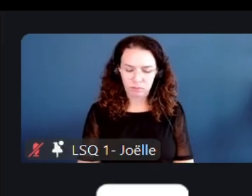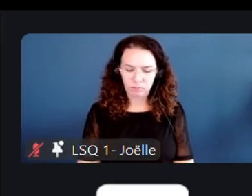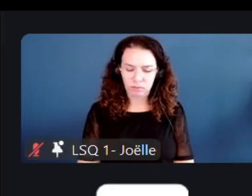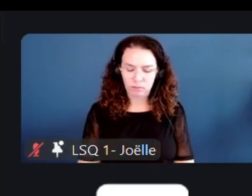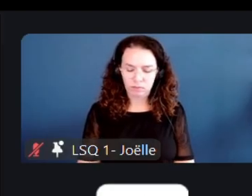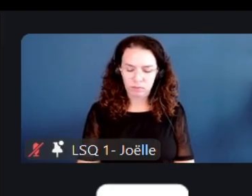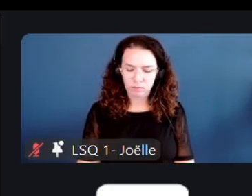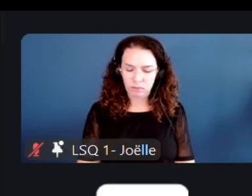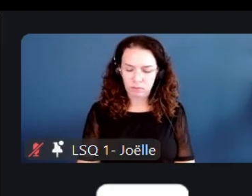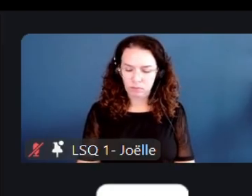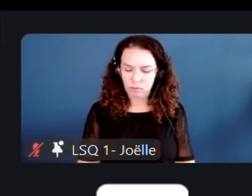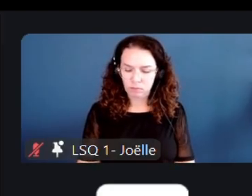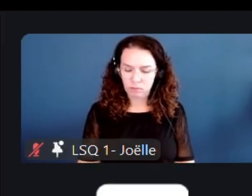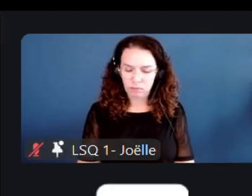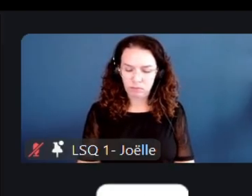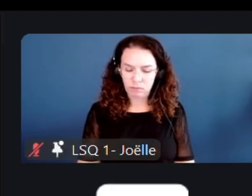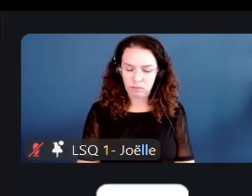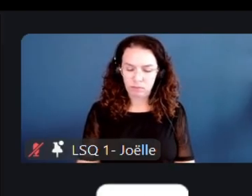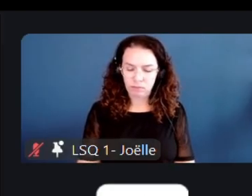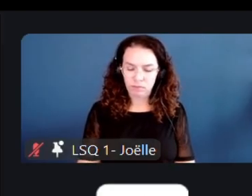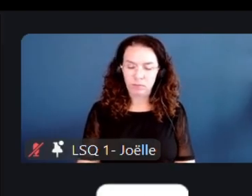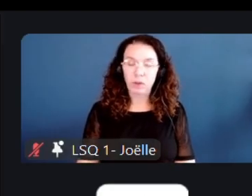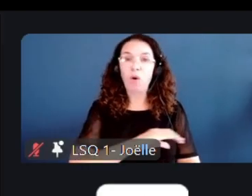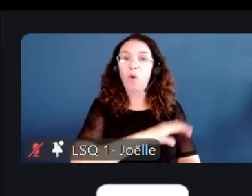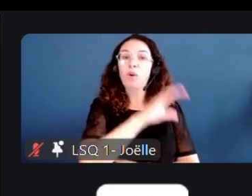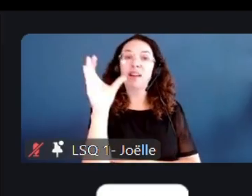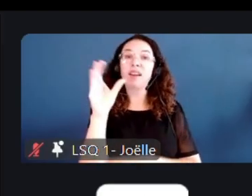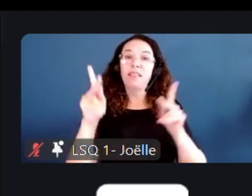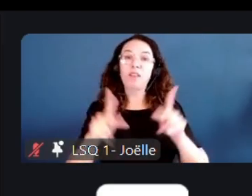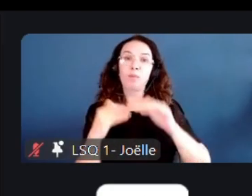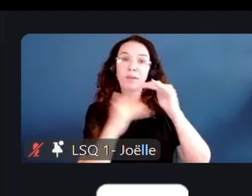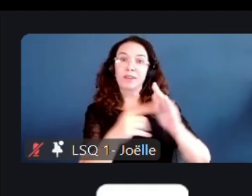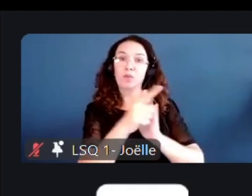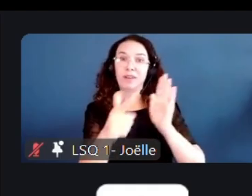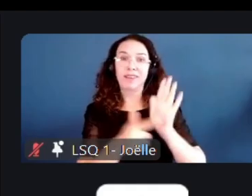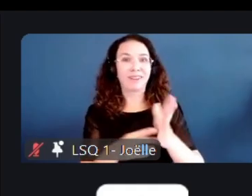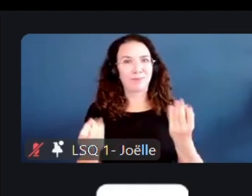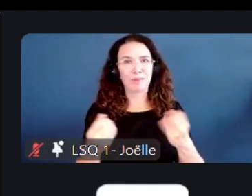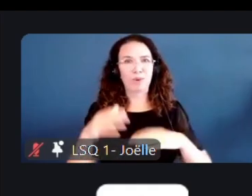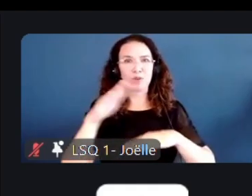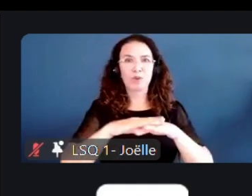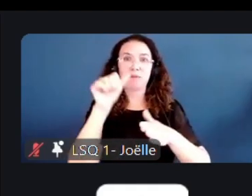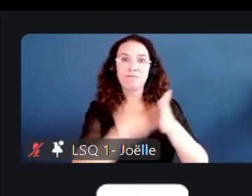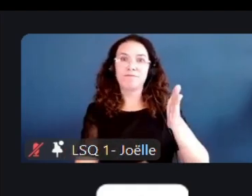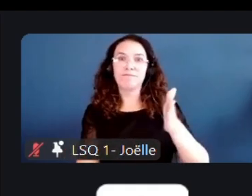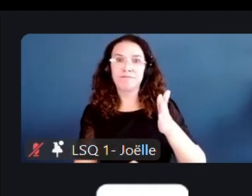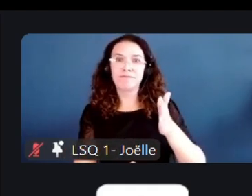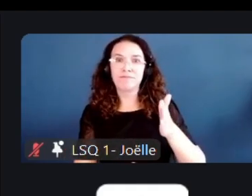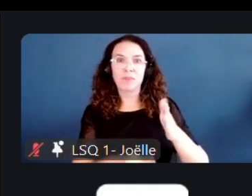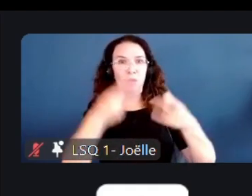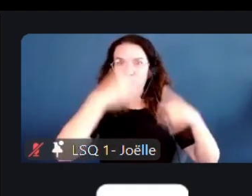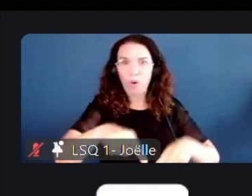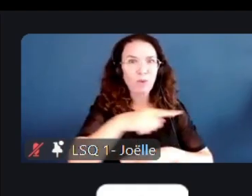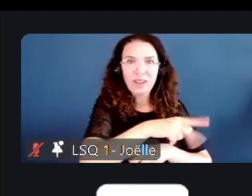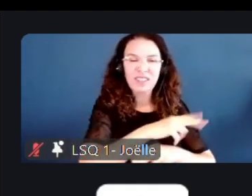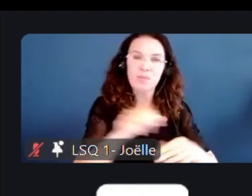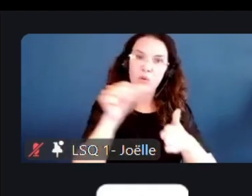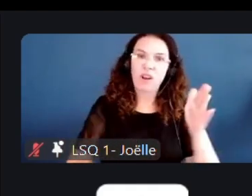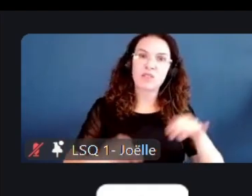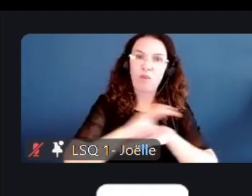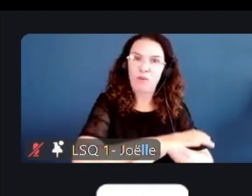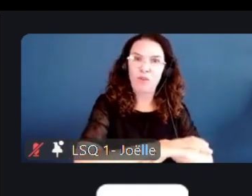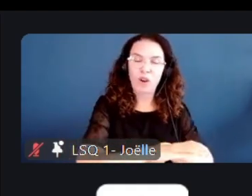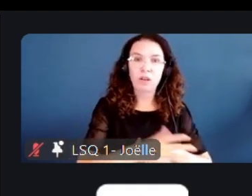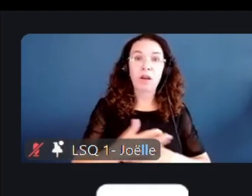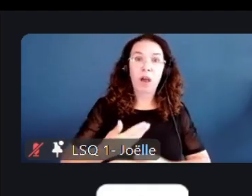Encore aujourd'hui, les personnes intersexes au Canada ne bénéficient pas de protection légale contre les interventions chirurgicales non consenties. Donc,